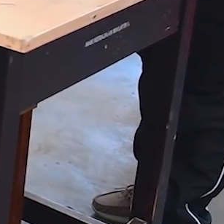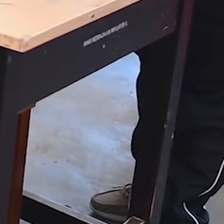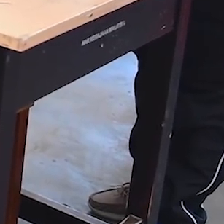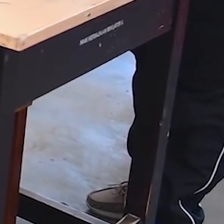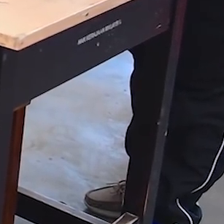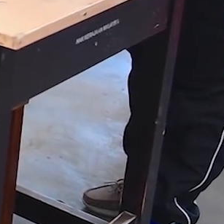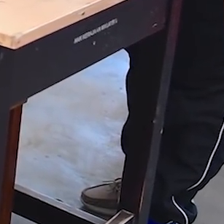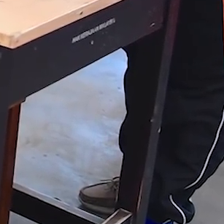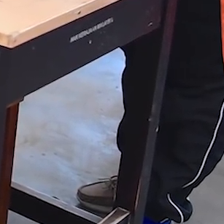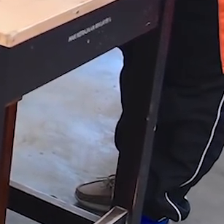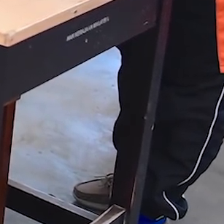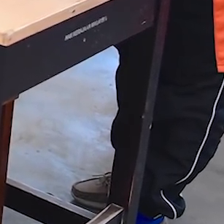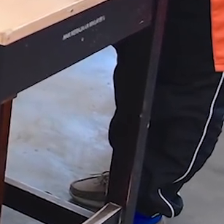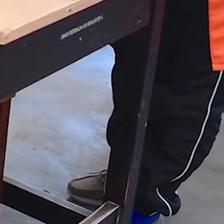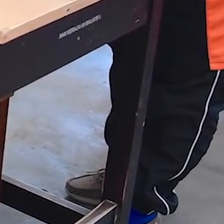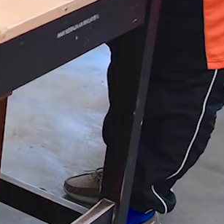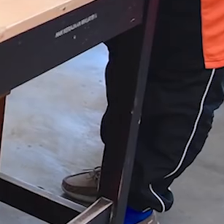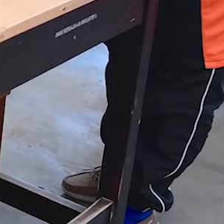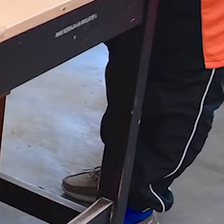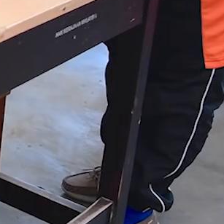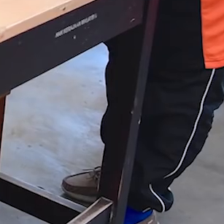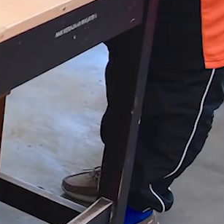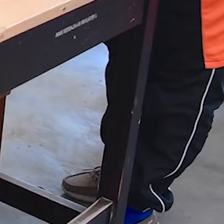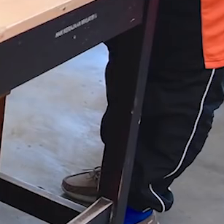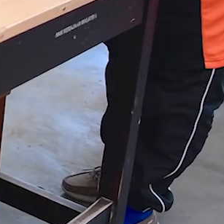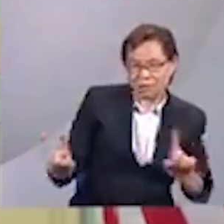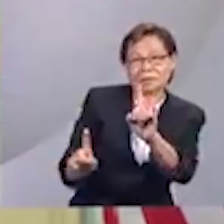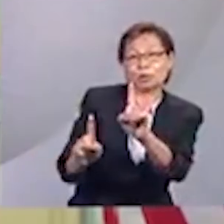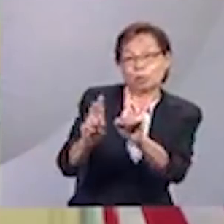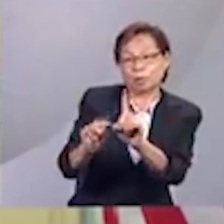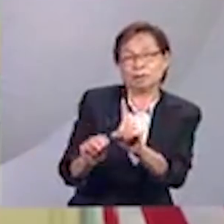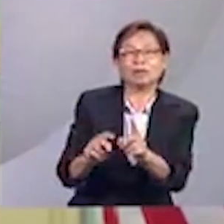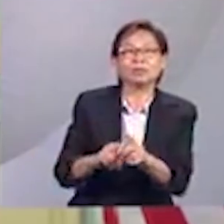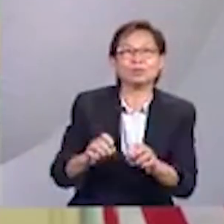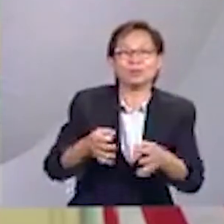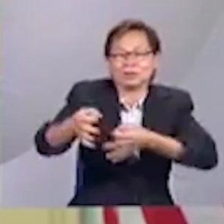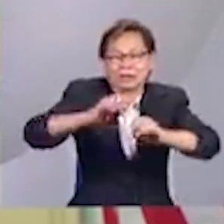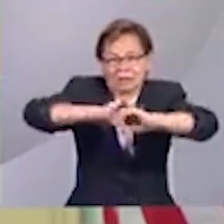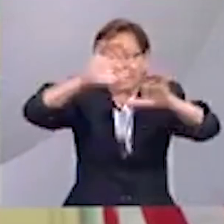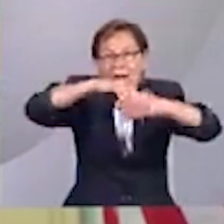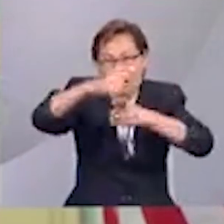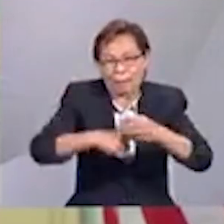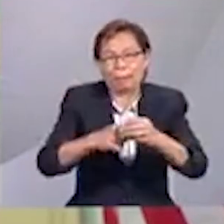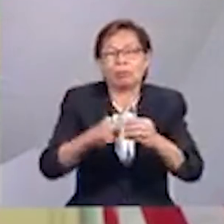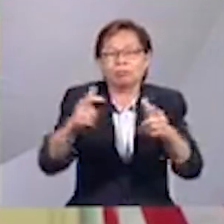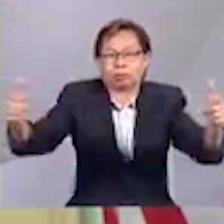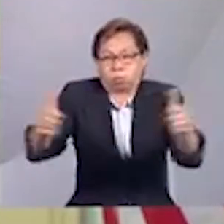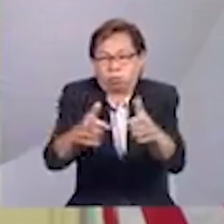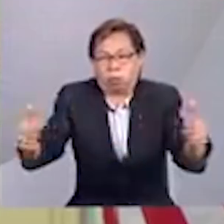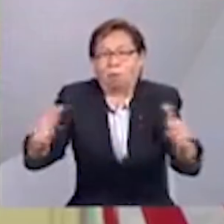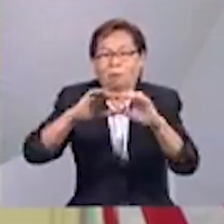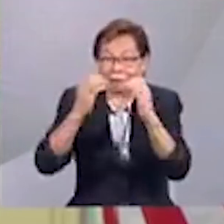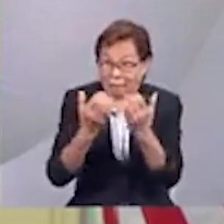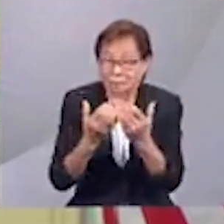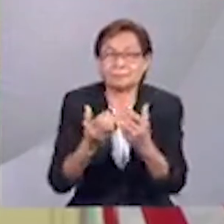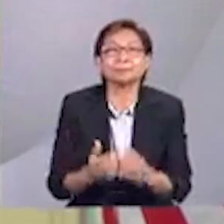meter. Ya, itu saya harap itu jelas tentang saiz kelas tadi. Yang kedua